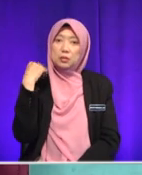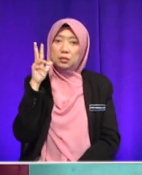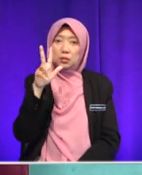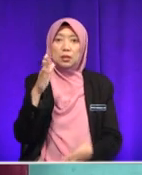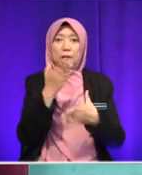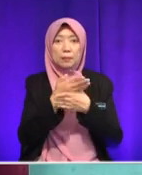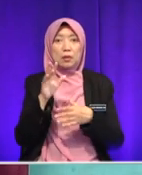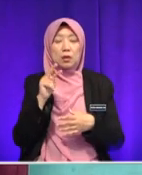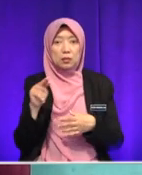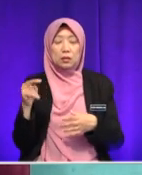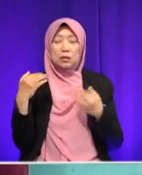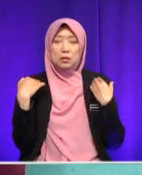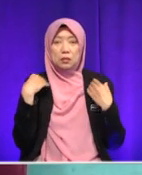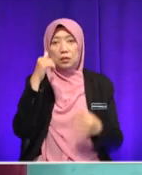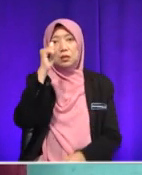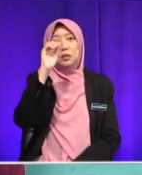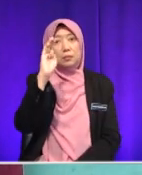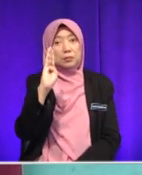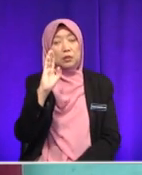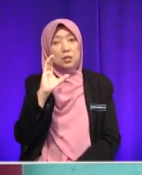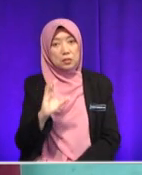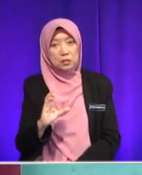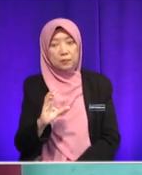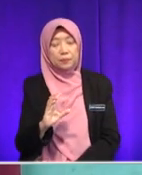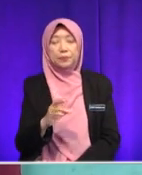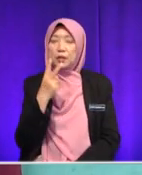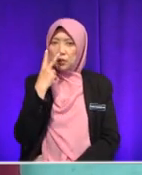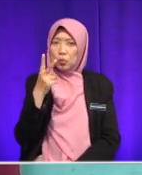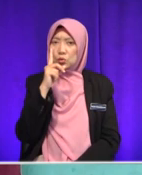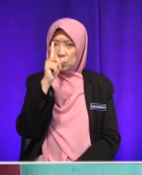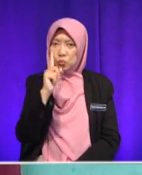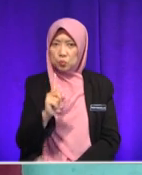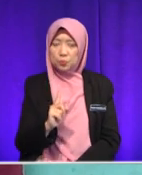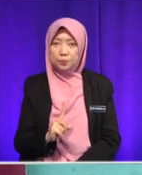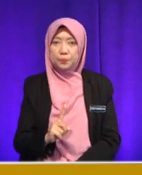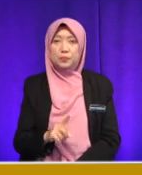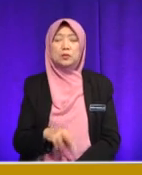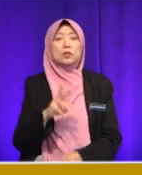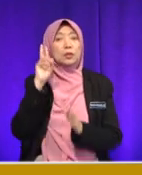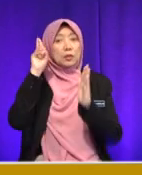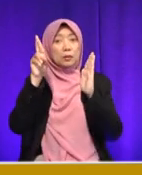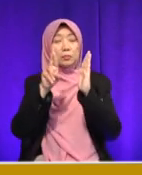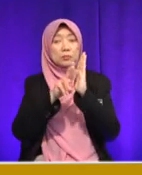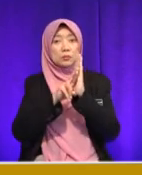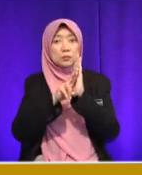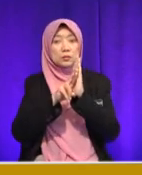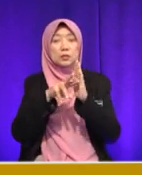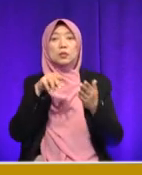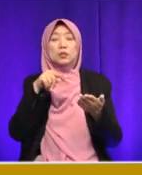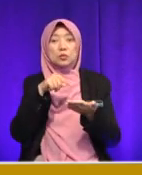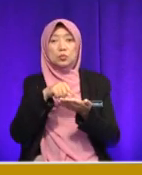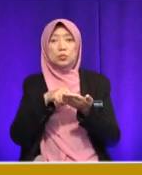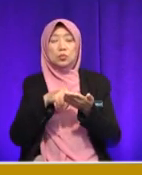bahagian. Bahagian A, bahagian B dan bahagian C. Baik. Jadi kita lihat satu persatu. Raja di sebelah menunjukkan pelan bagi suatu taman tema